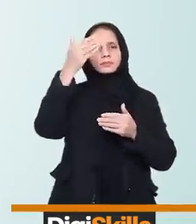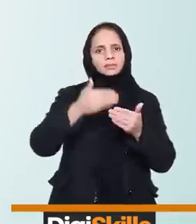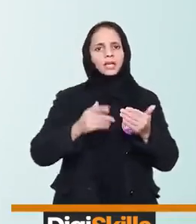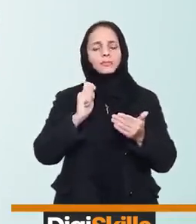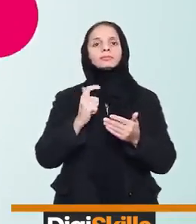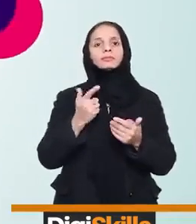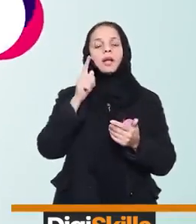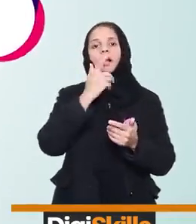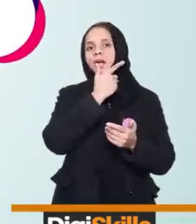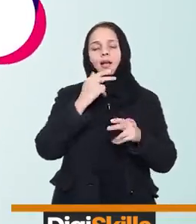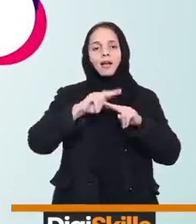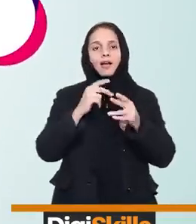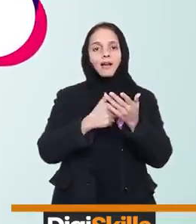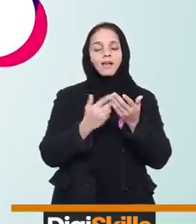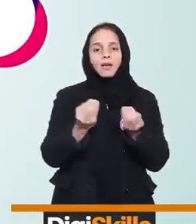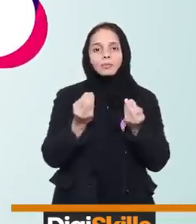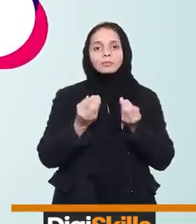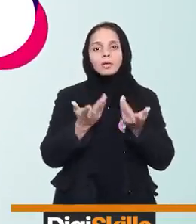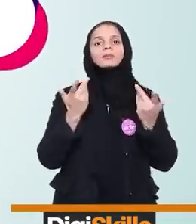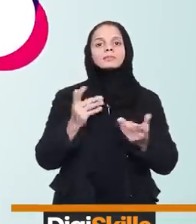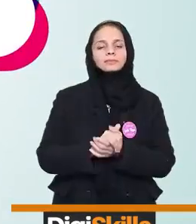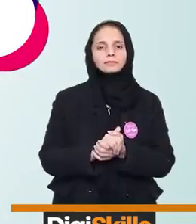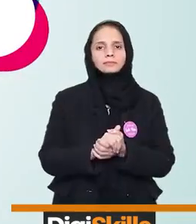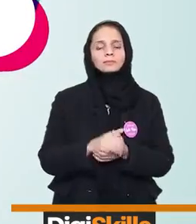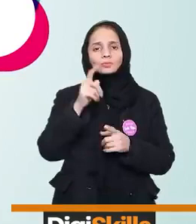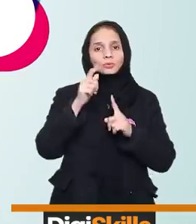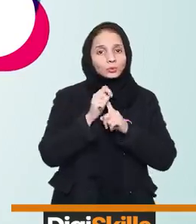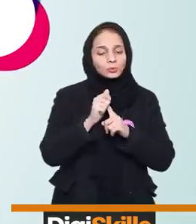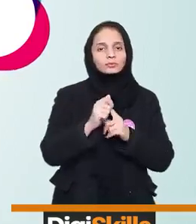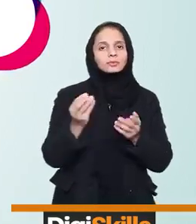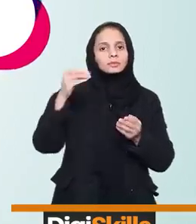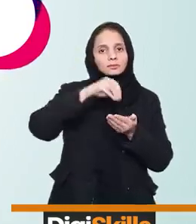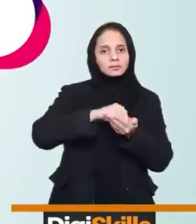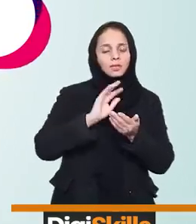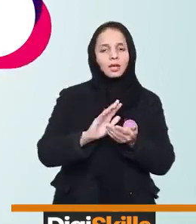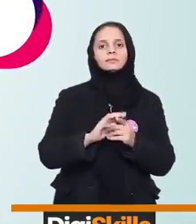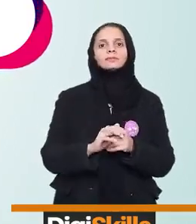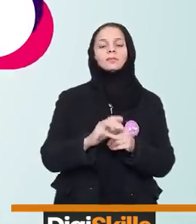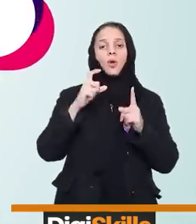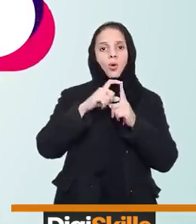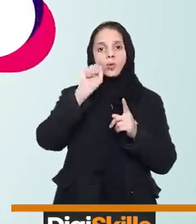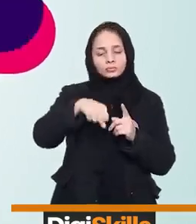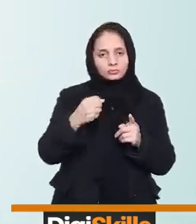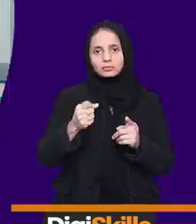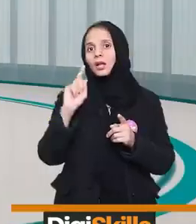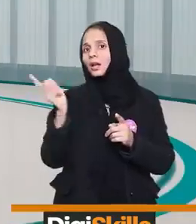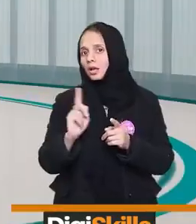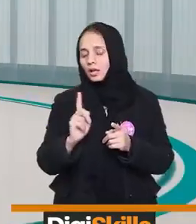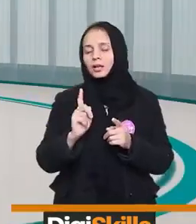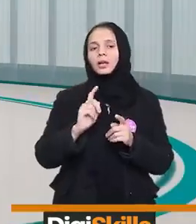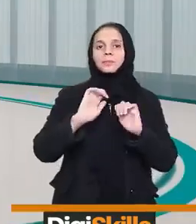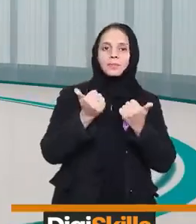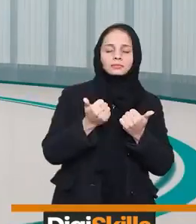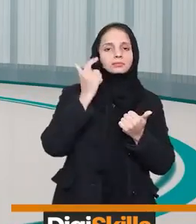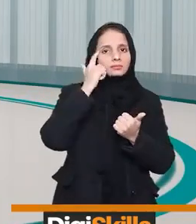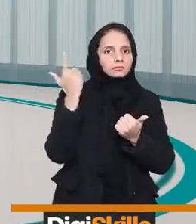گوئنگ ٹو لرن ہاؤ ٹو ڈو فری لینسنگ وچ essentially includes the do's and don'ts of freelancing. فری